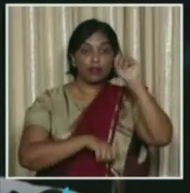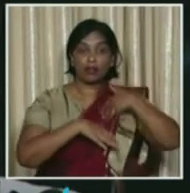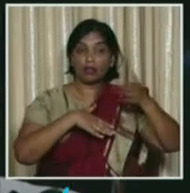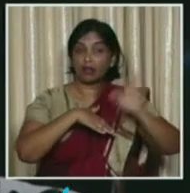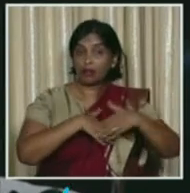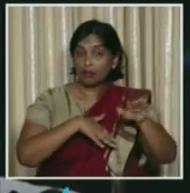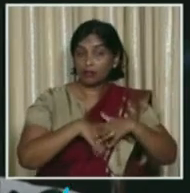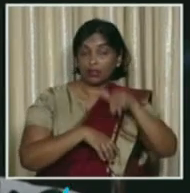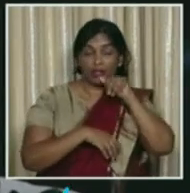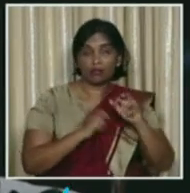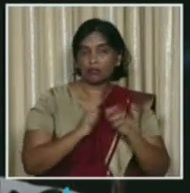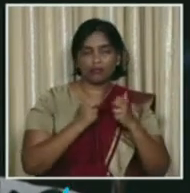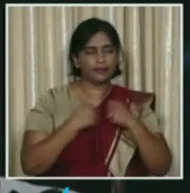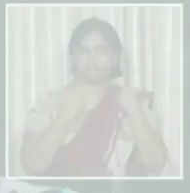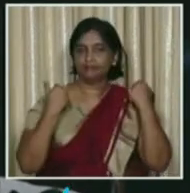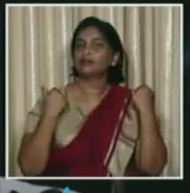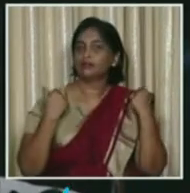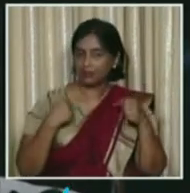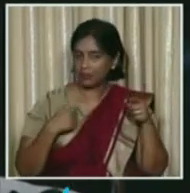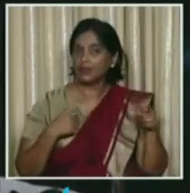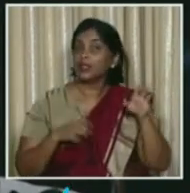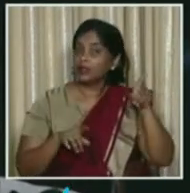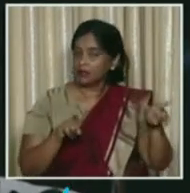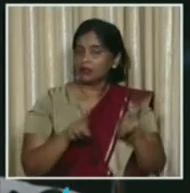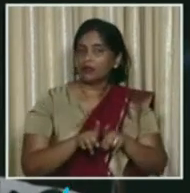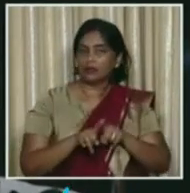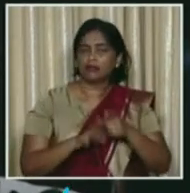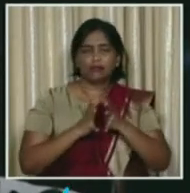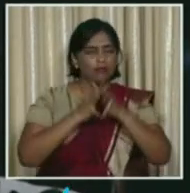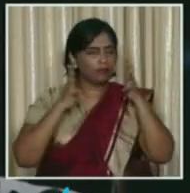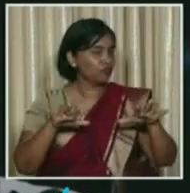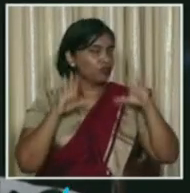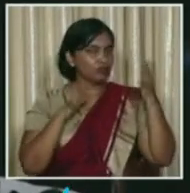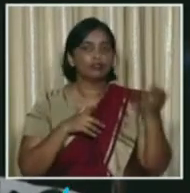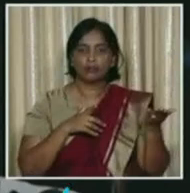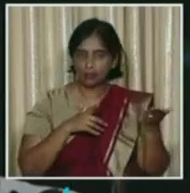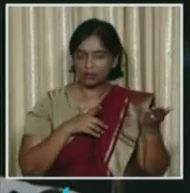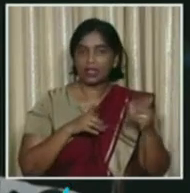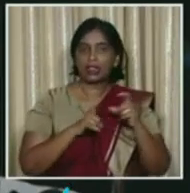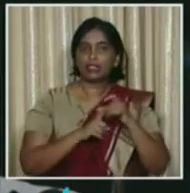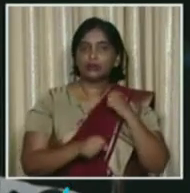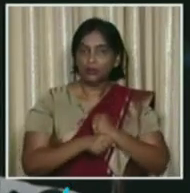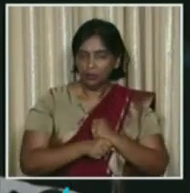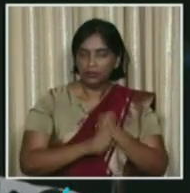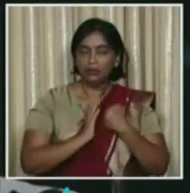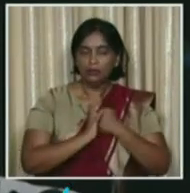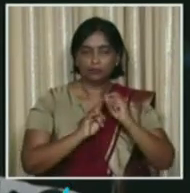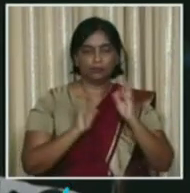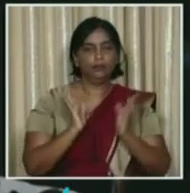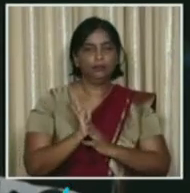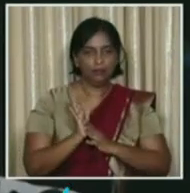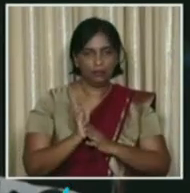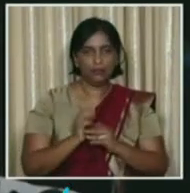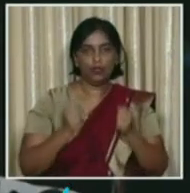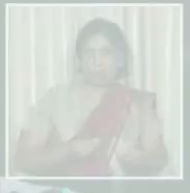තිබෙන යථාර්ථයත් අතර ගැටුමකට තමයි මුහුණ දීලා තිබෙන්නේ. ඒ වගේම මේකේ තිබෙන විශාලම හාස්කම තමයි දිනේෂ් ගුණවර්ධන ගරු අග්‍රාමාත්‍යතුමාගේ